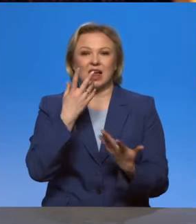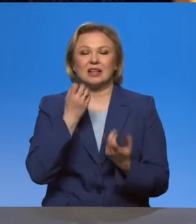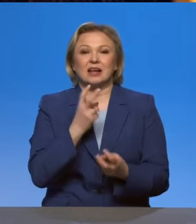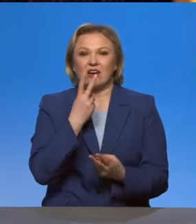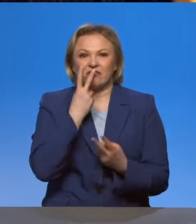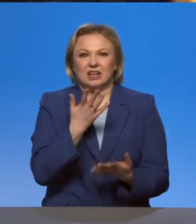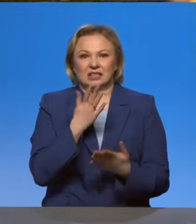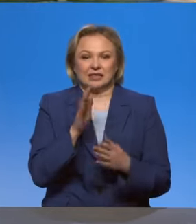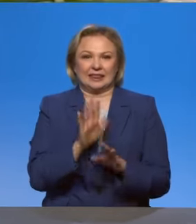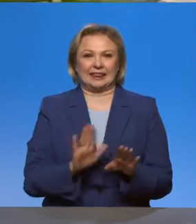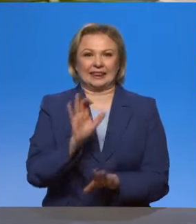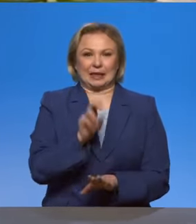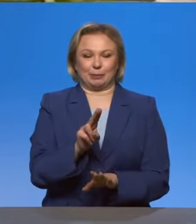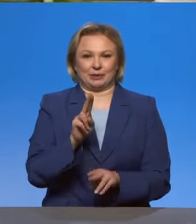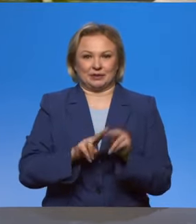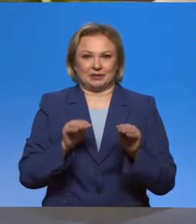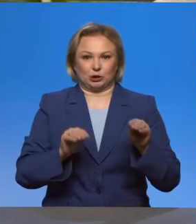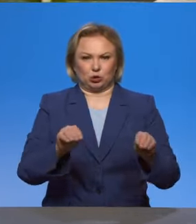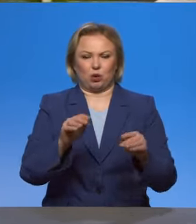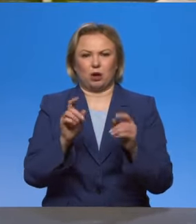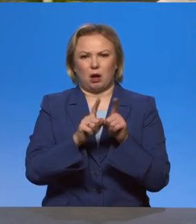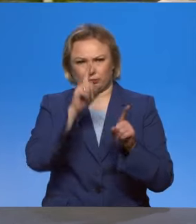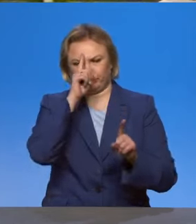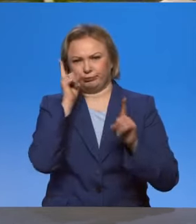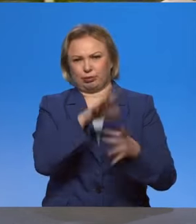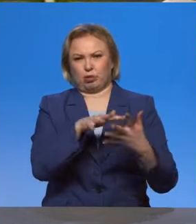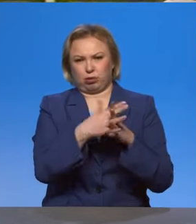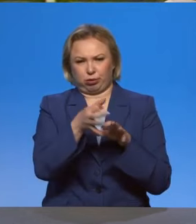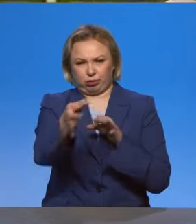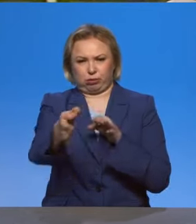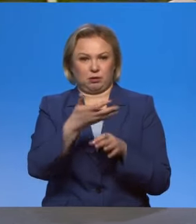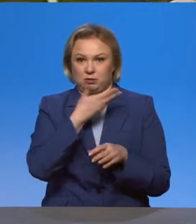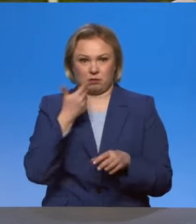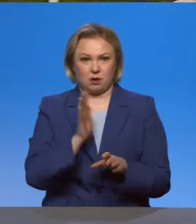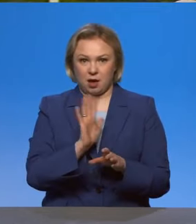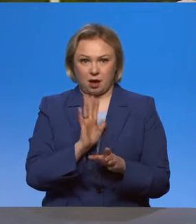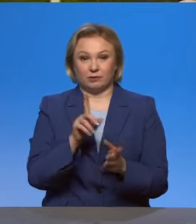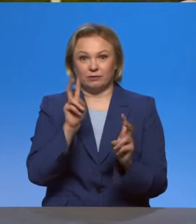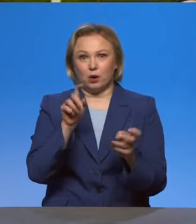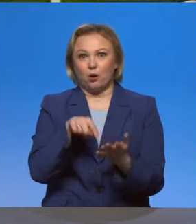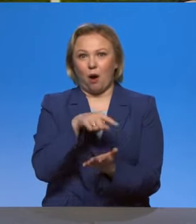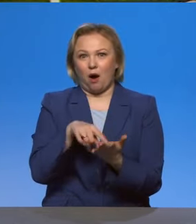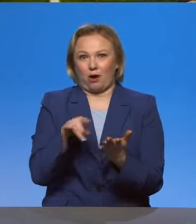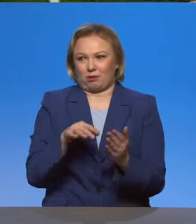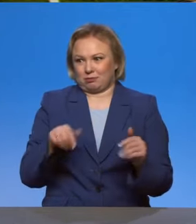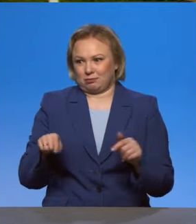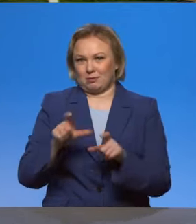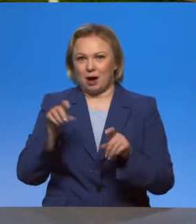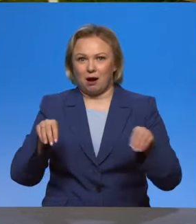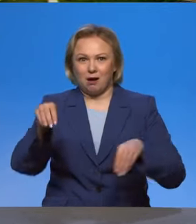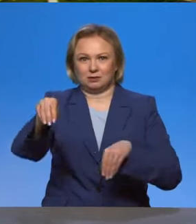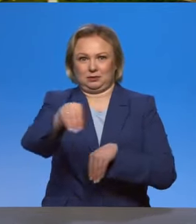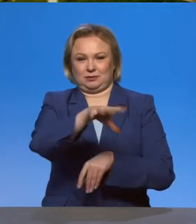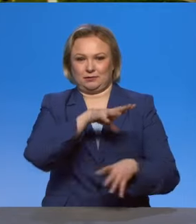Он вообще, это не заброшенная деревня какая-то, да? Вот, это город, город,